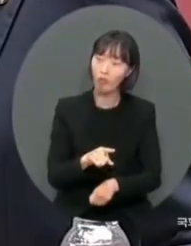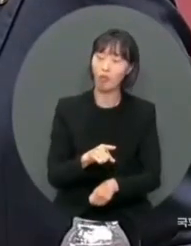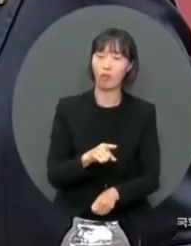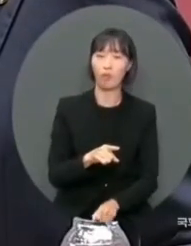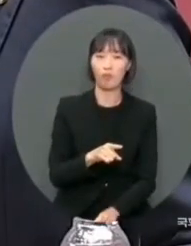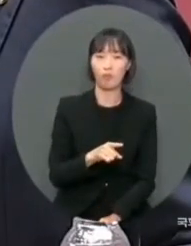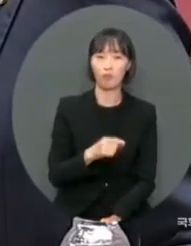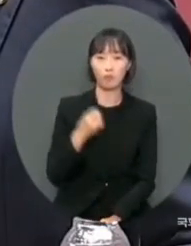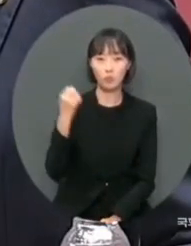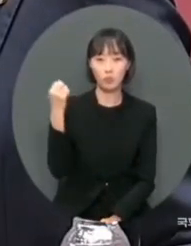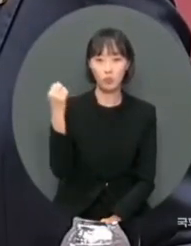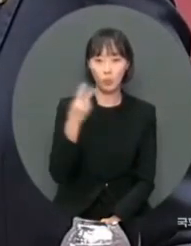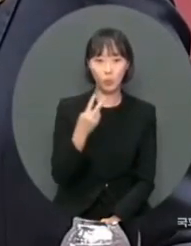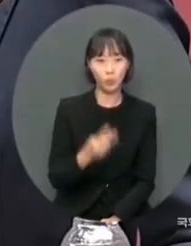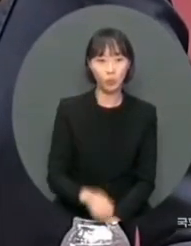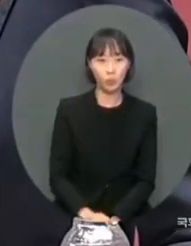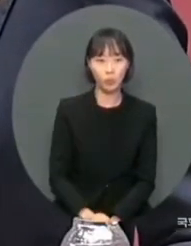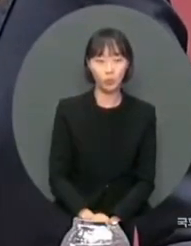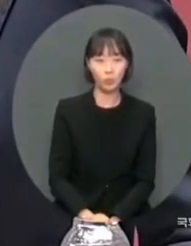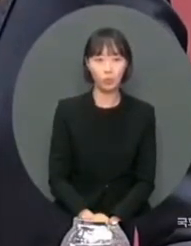또는 그 일종의